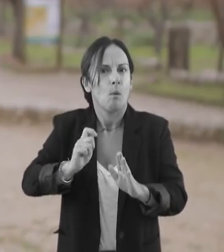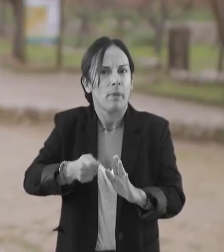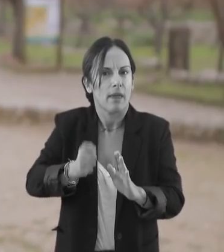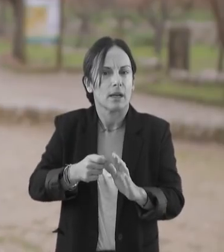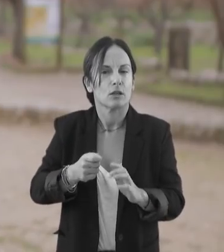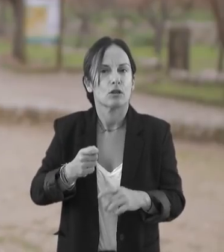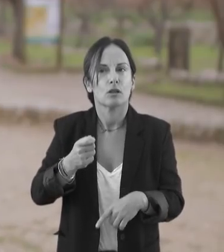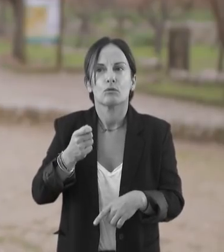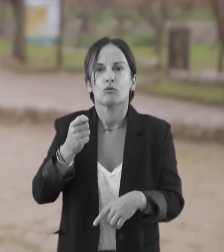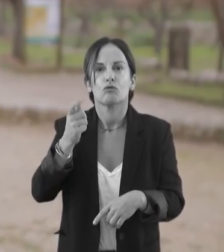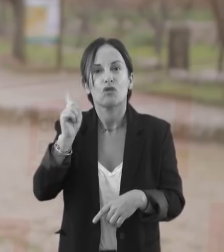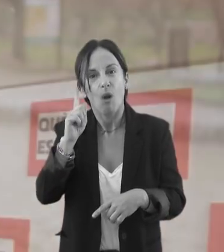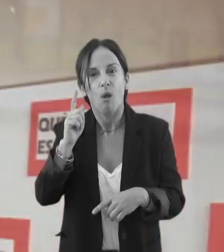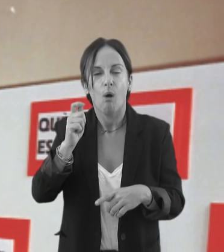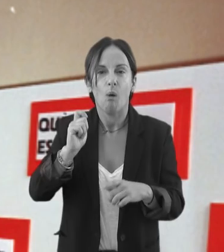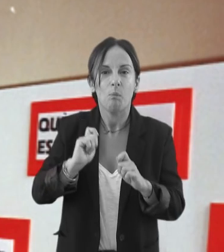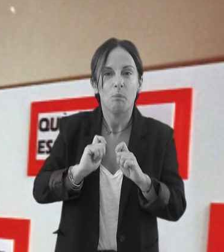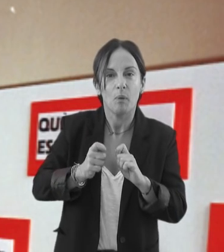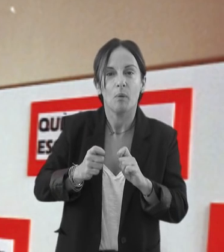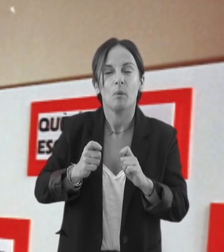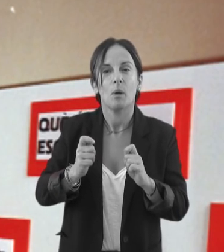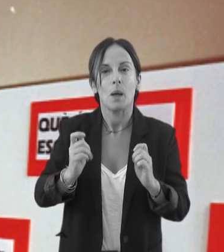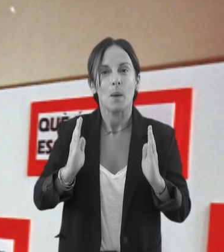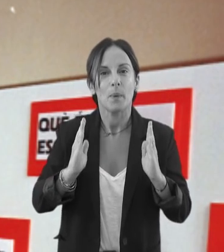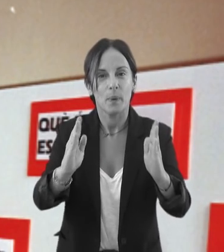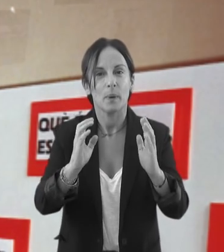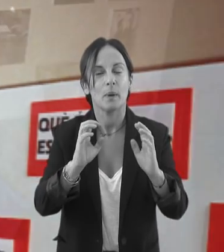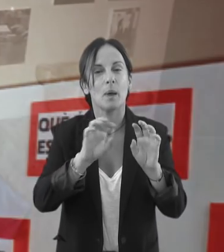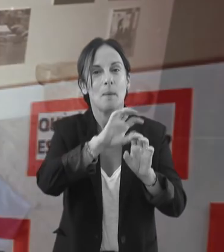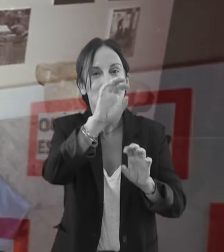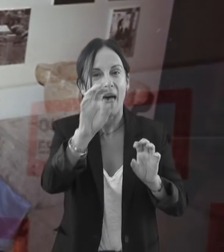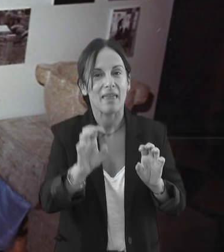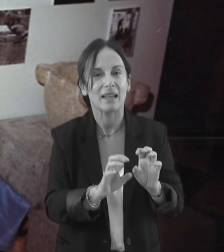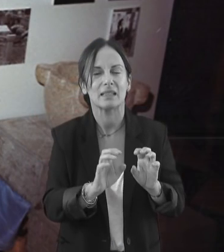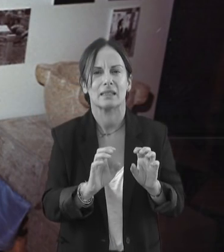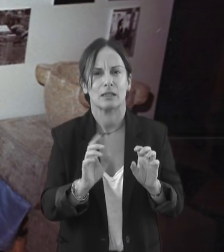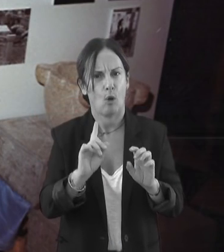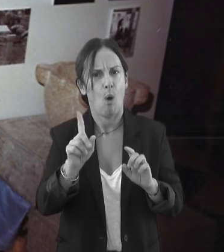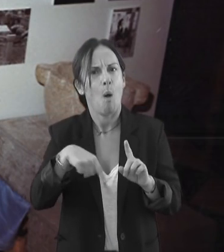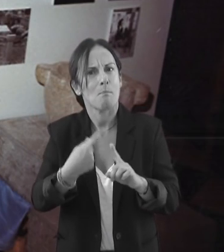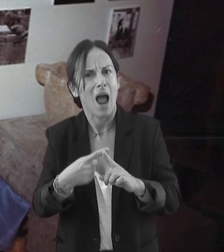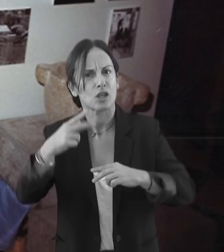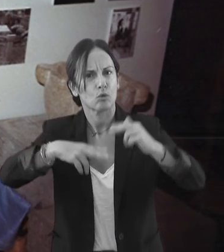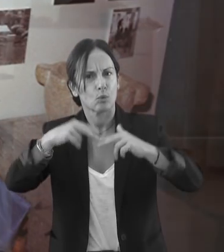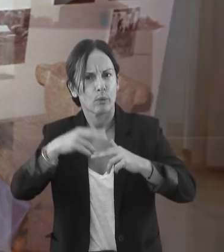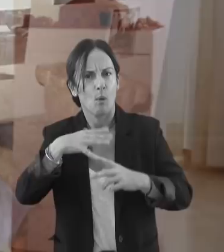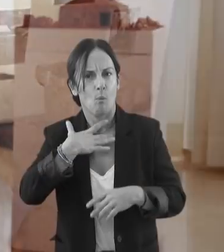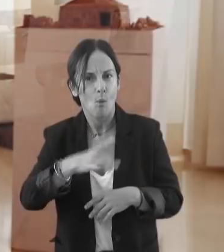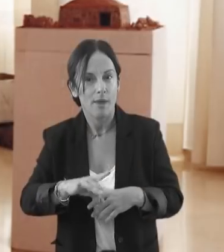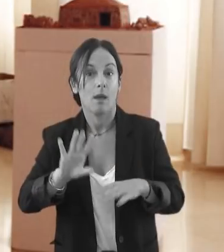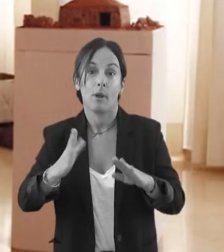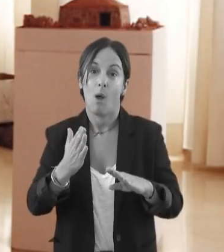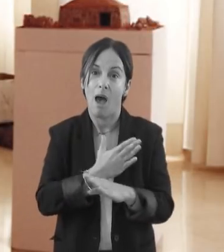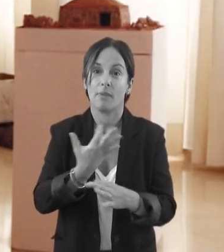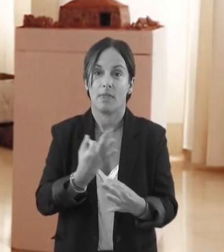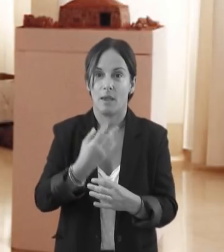profit de lo que s'estava fent dins cada escola taller. Varen proposar fer una exposició dins Balear per mostrar tota la feina que se fa